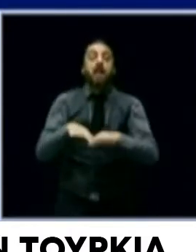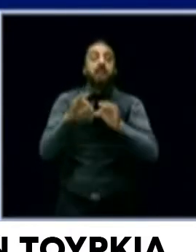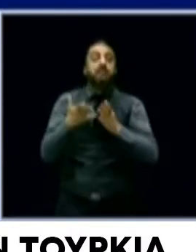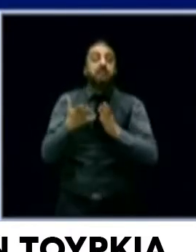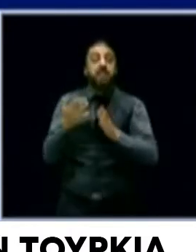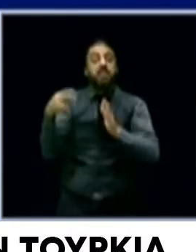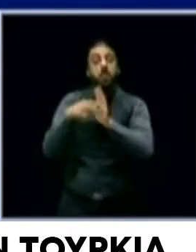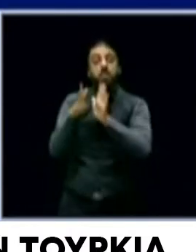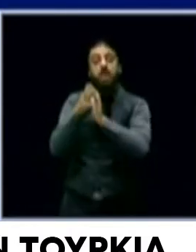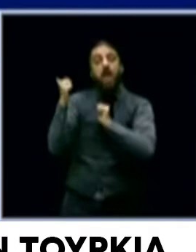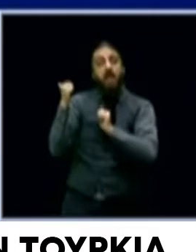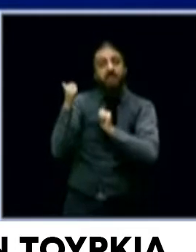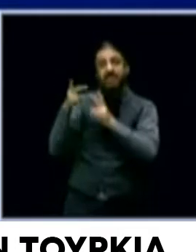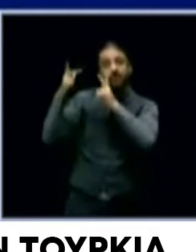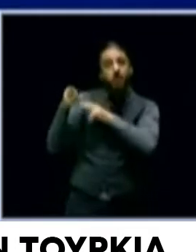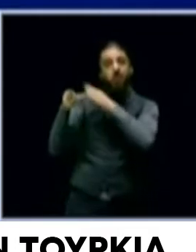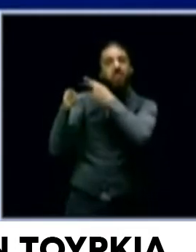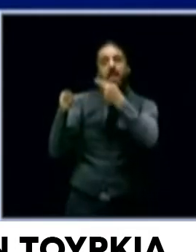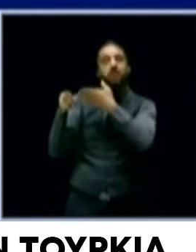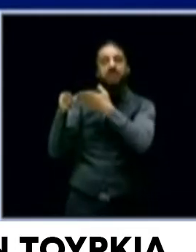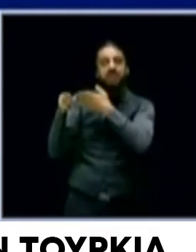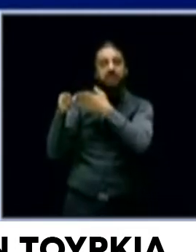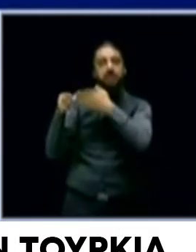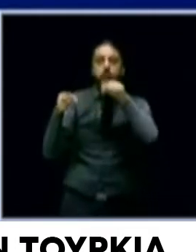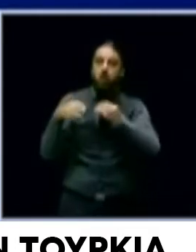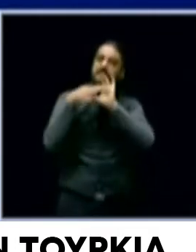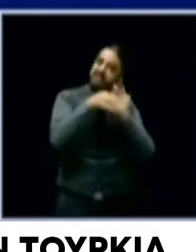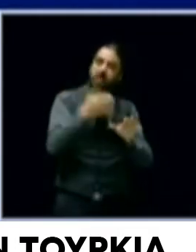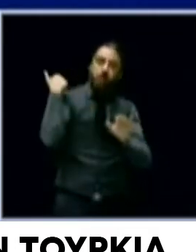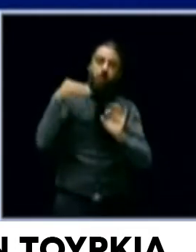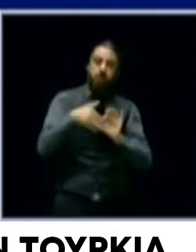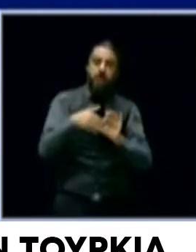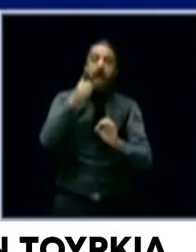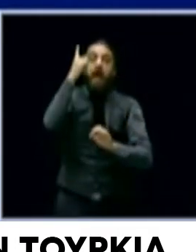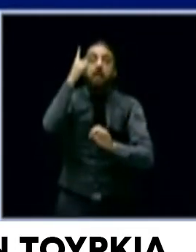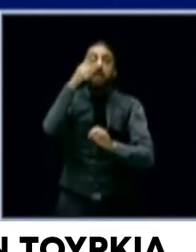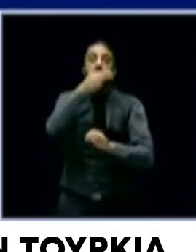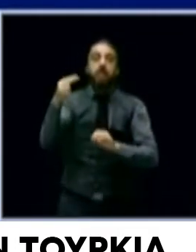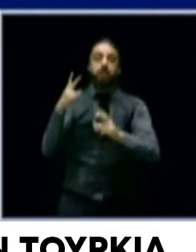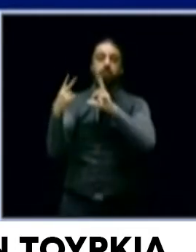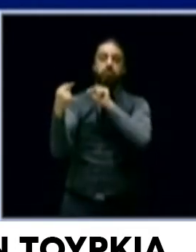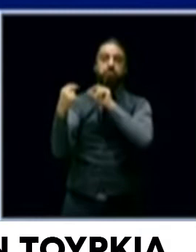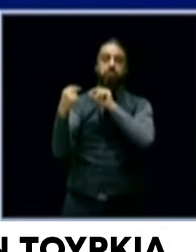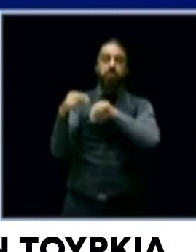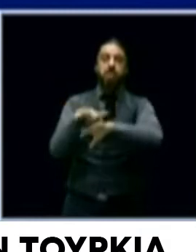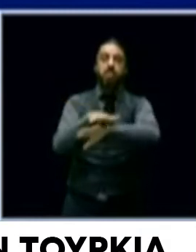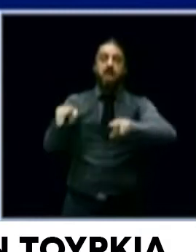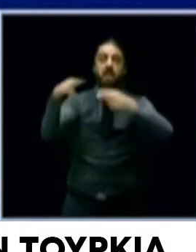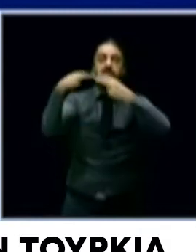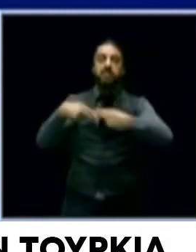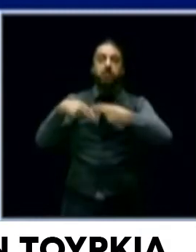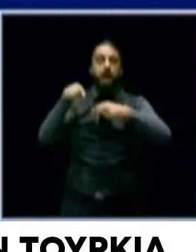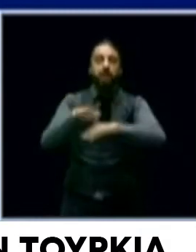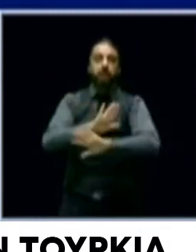το 16. Με μόνο αντικείμενο την οριοθέτηση των θαλασσίων ζωνών. Διότι αυτό ήταν